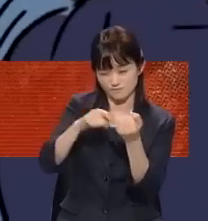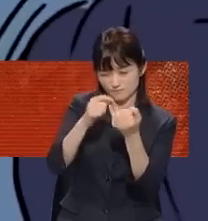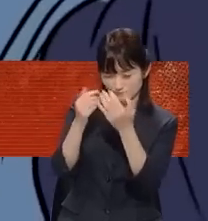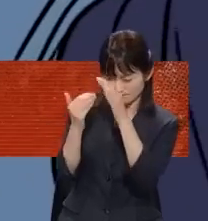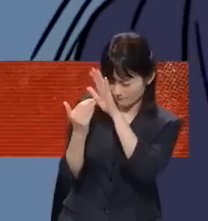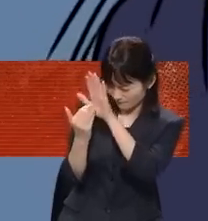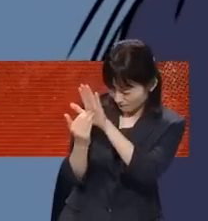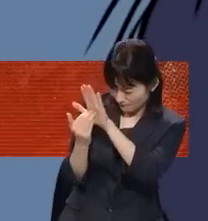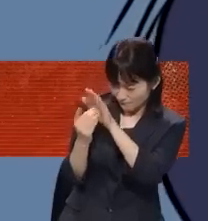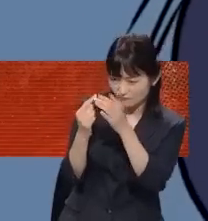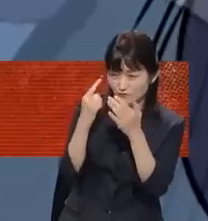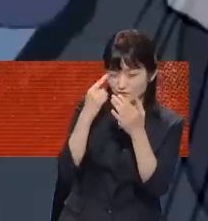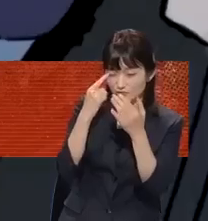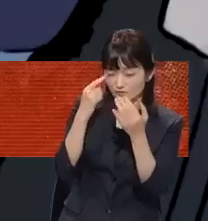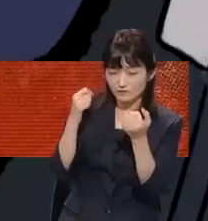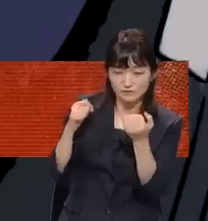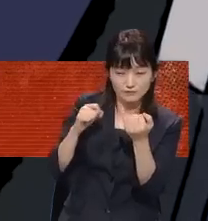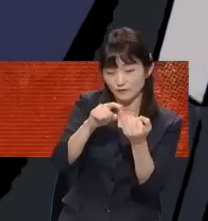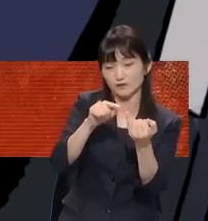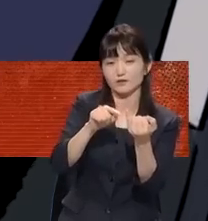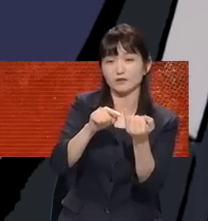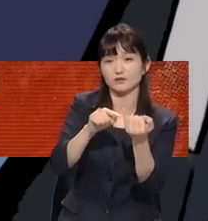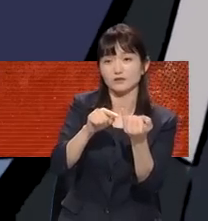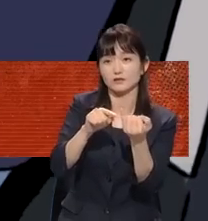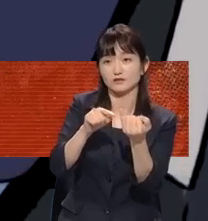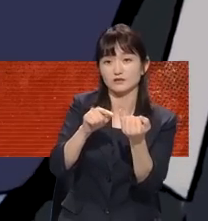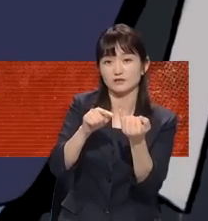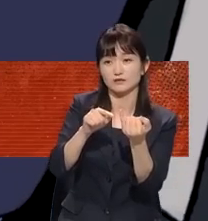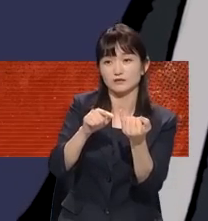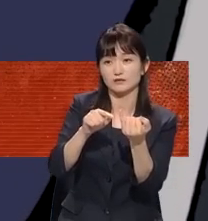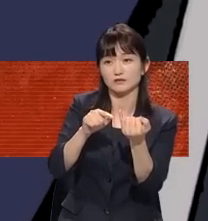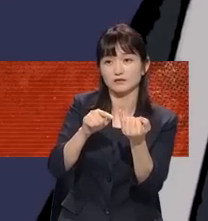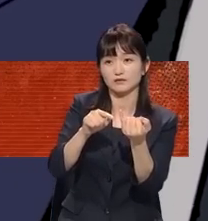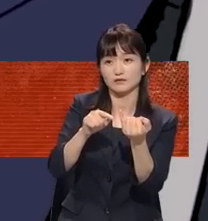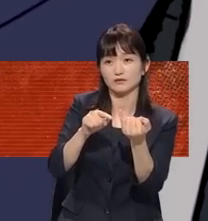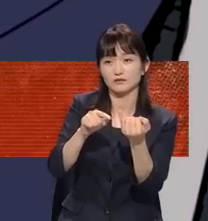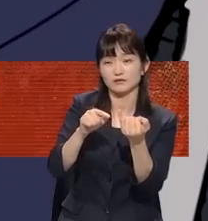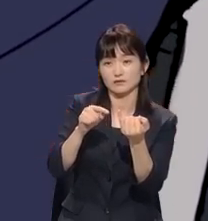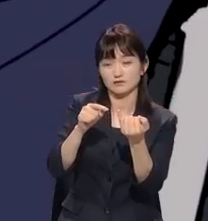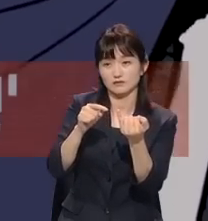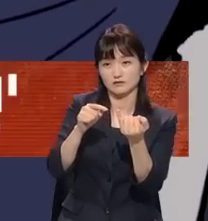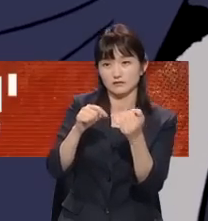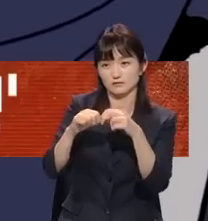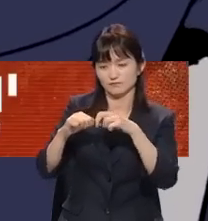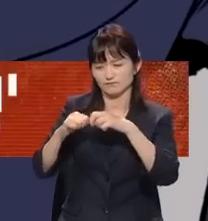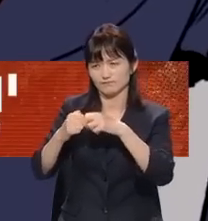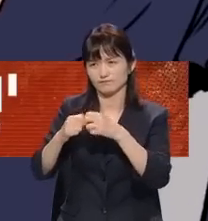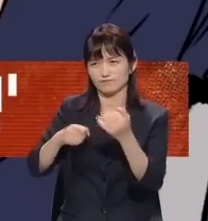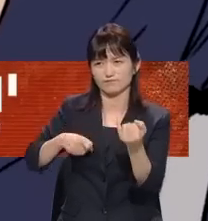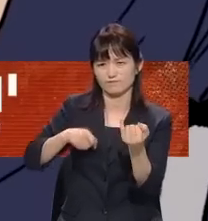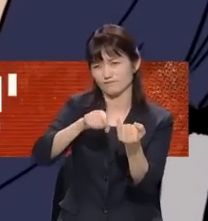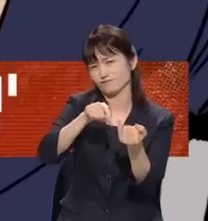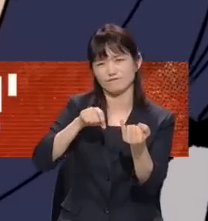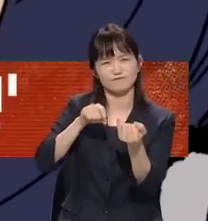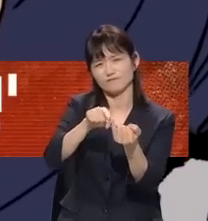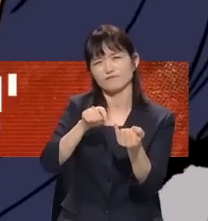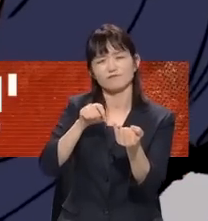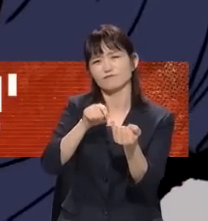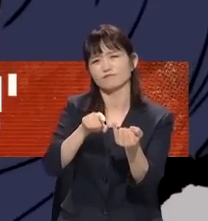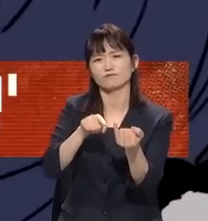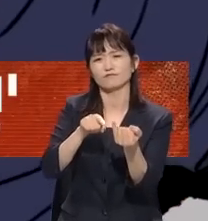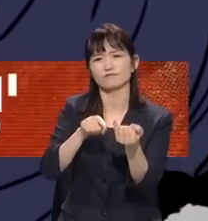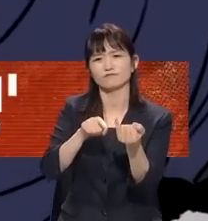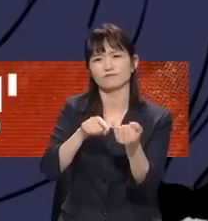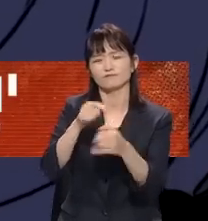맞고 먼저 눈 부위를 손으로 맞았어요 그리고 이제 얼굴을 가렸더니 그 가린 얼굴을 이제 무릎으로 계속해서 때린 거죠 그래서